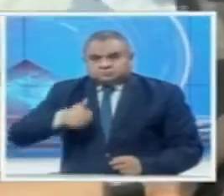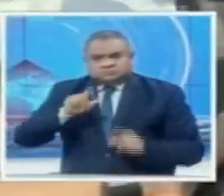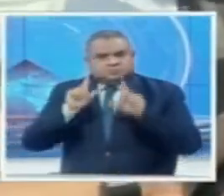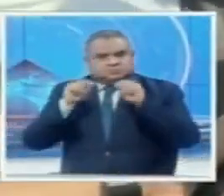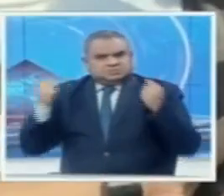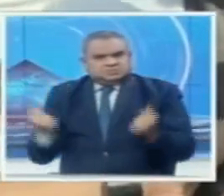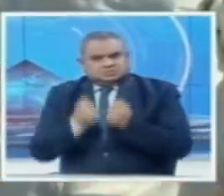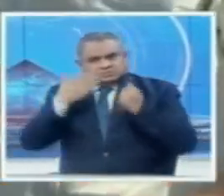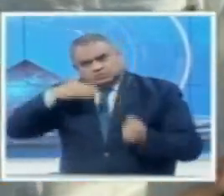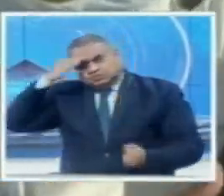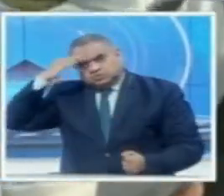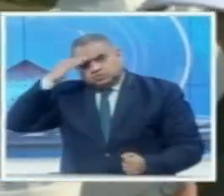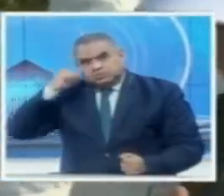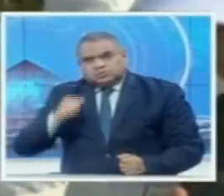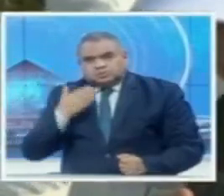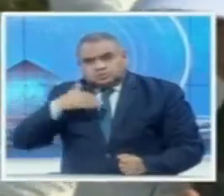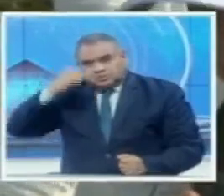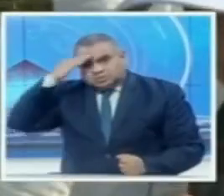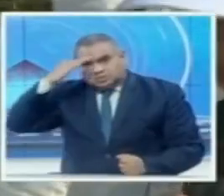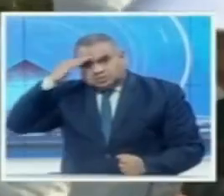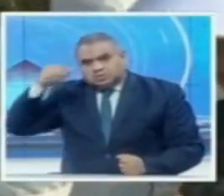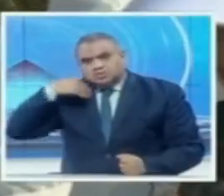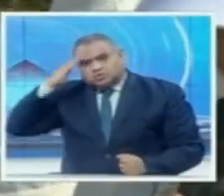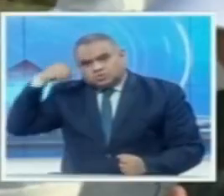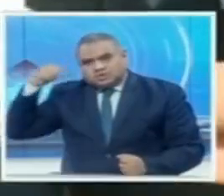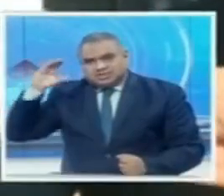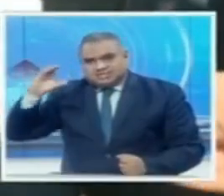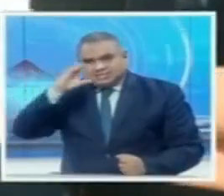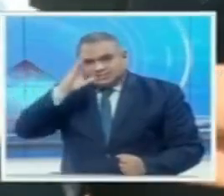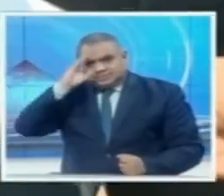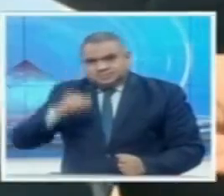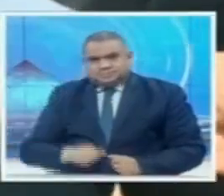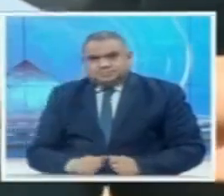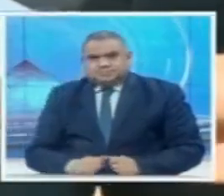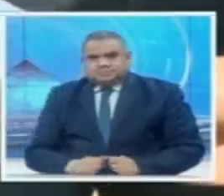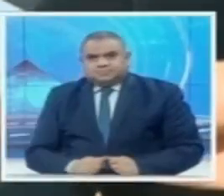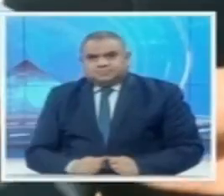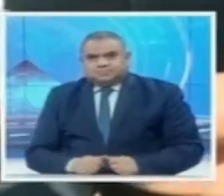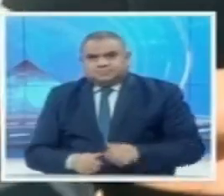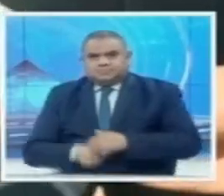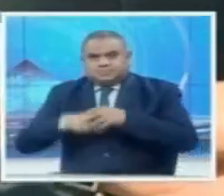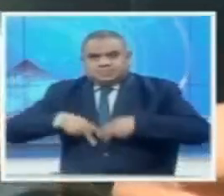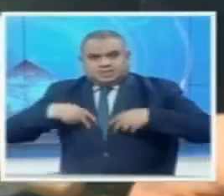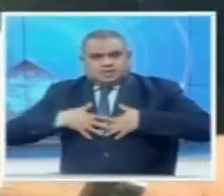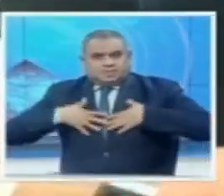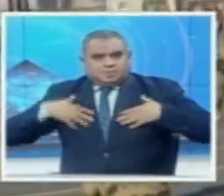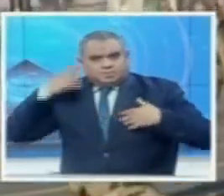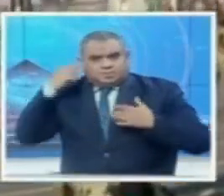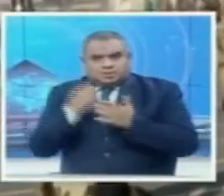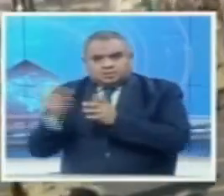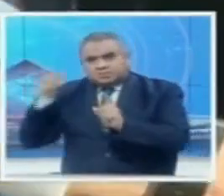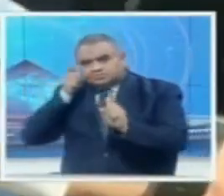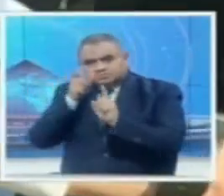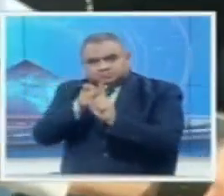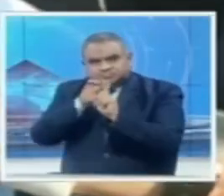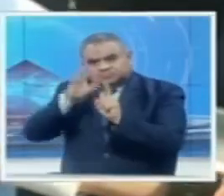انا بحييهم. اشكرك يا سيادة الرئيس، رأيي ان هي كانت زيارة جميلة قوي وهما بيهتموا بينا.